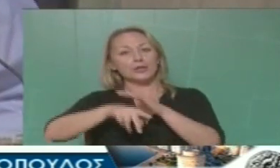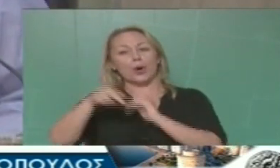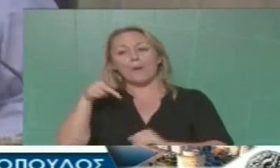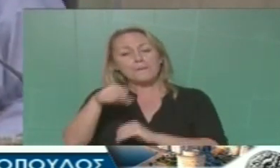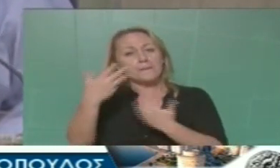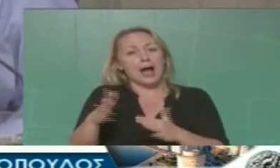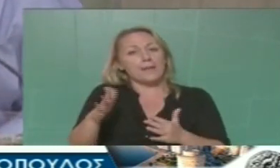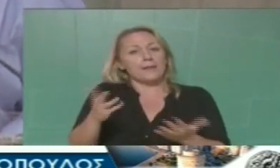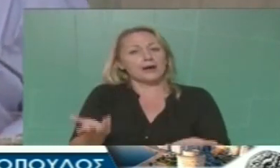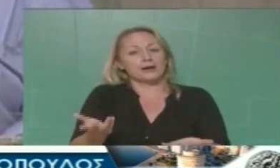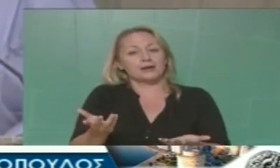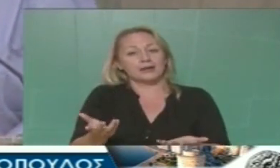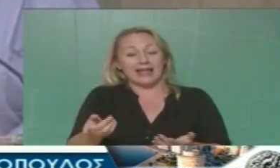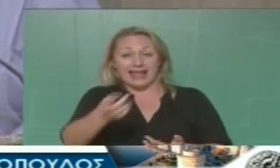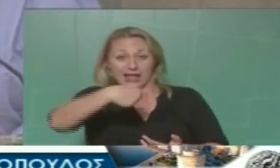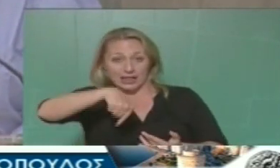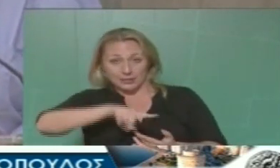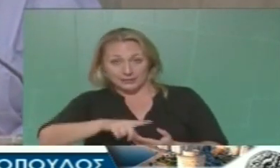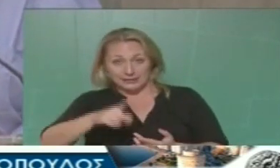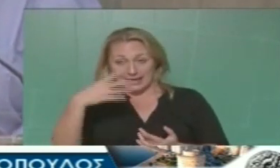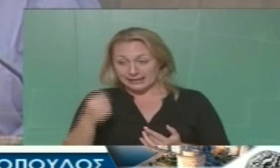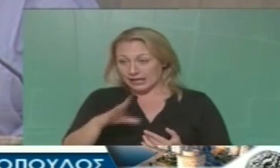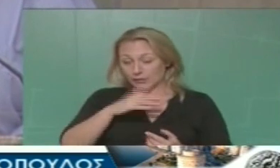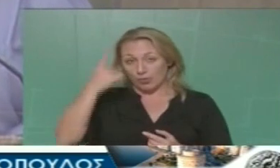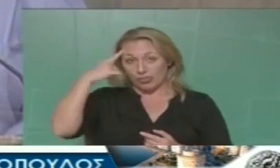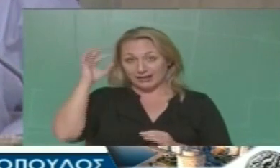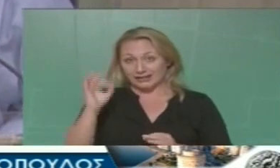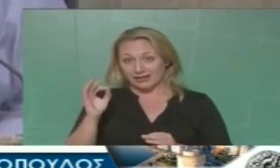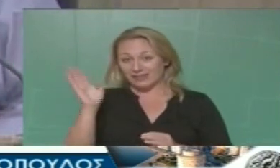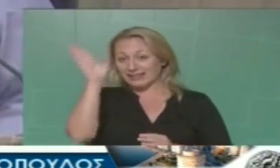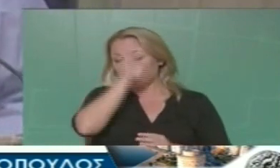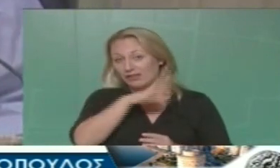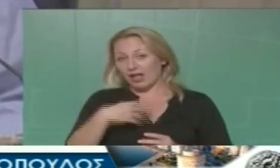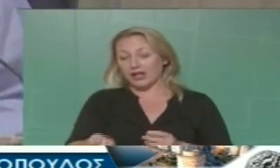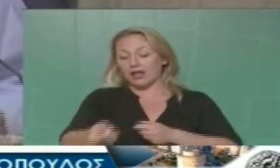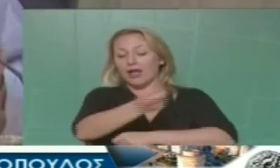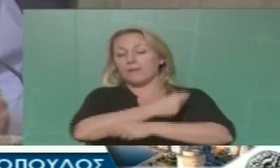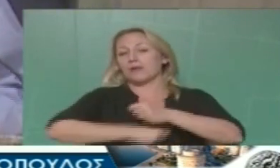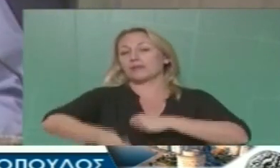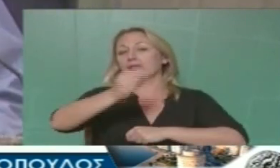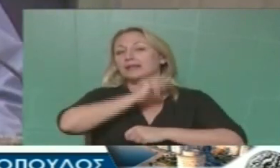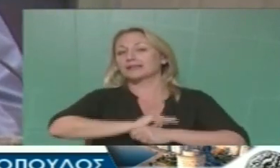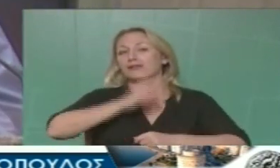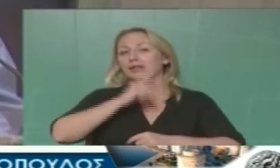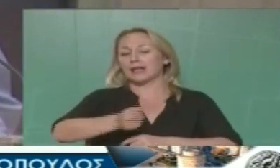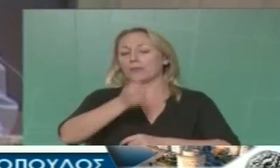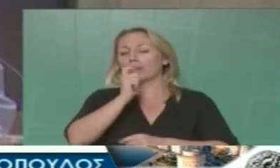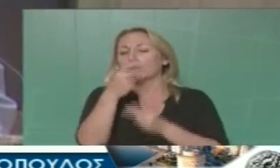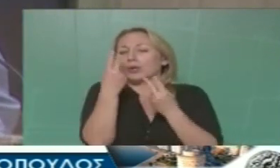δεν καταλαβαίνει μεταξύ μας ότι πίσω από όλα αυτά κρύβονται μεγάλα επιχειρηματικά συμφέροντα και συγκεκριμένες